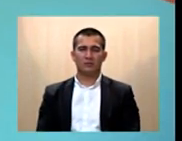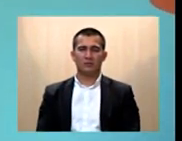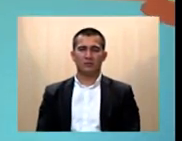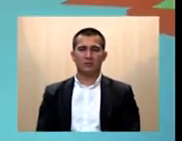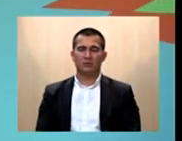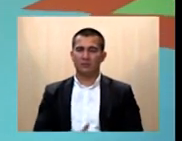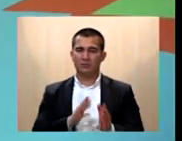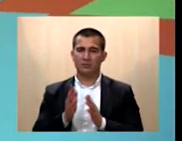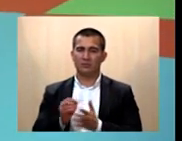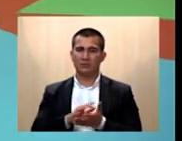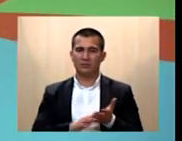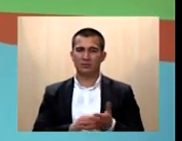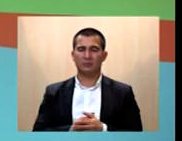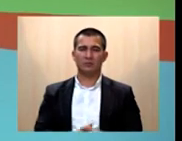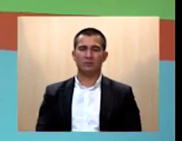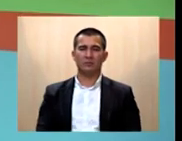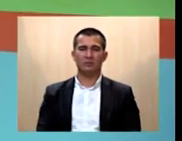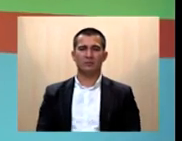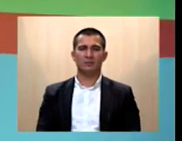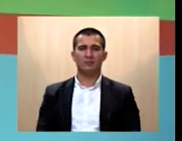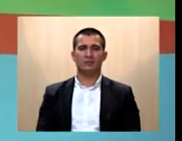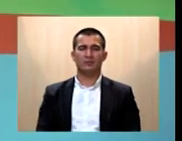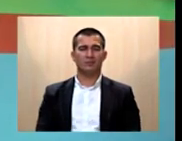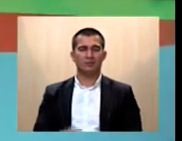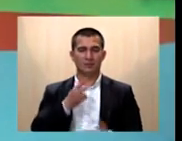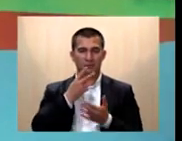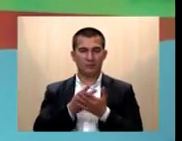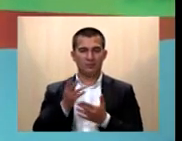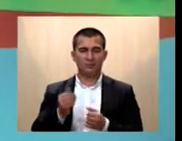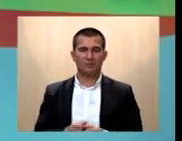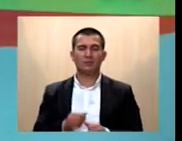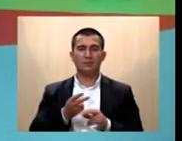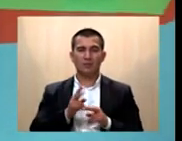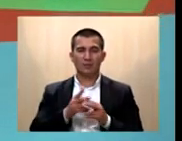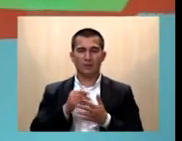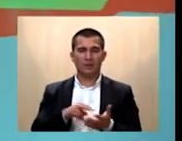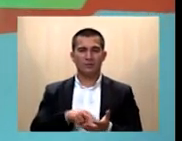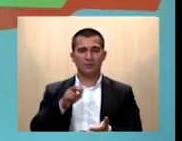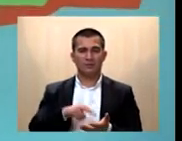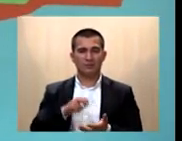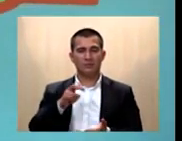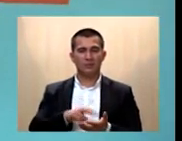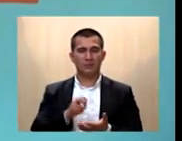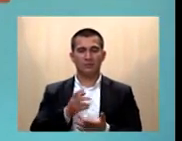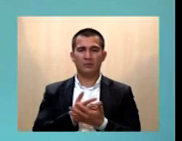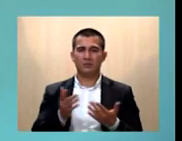Keyingi mashqimiz bir qadam oldinga, yarim qadam yonga sakragan holatda oyoqlarni